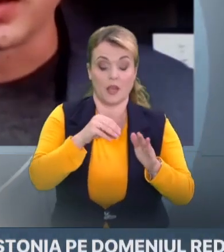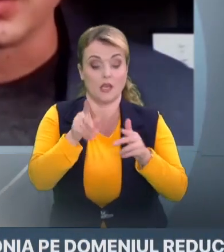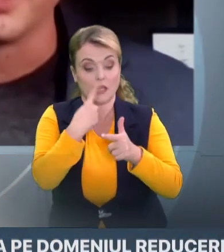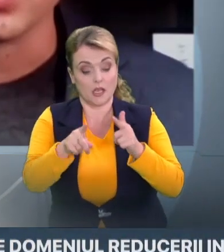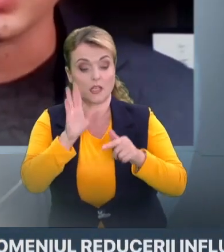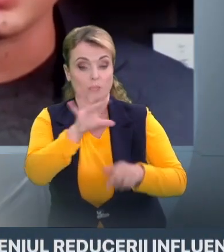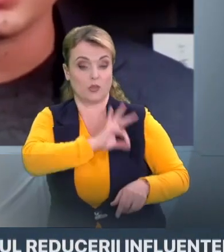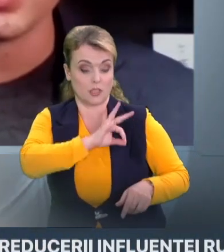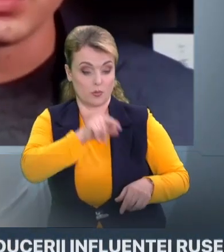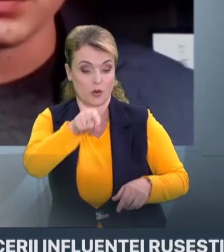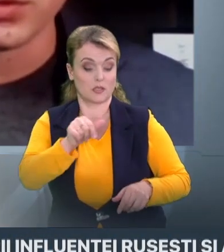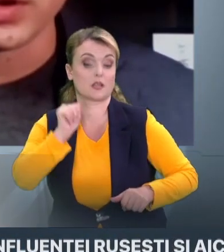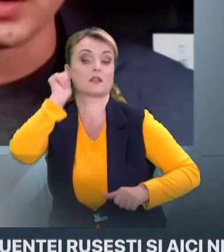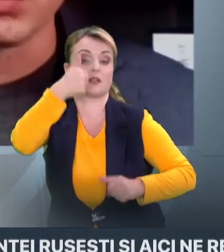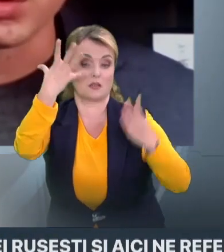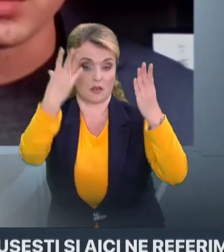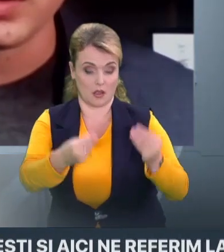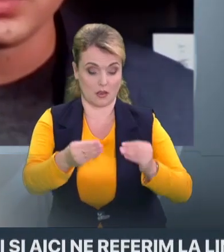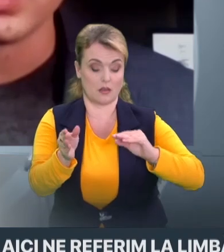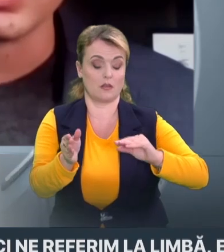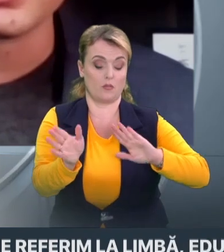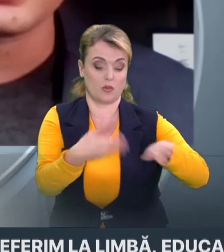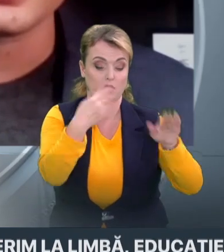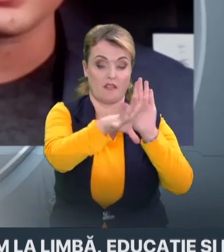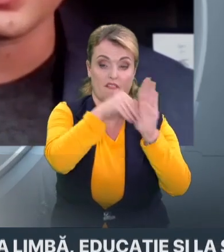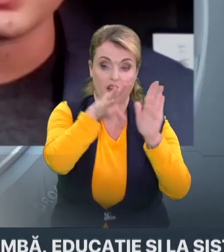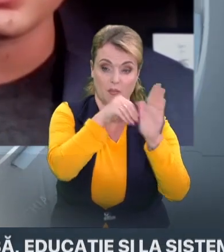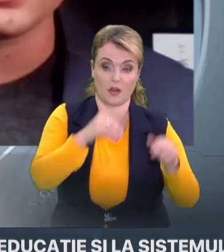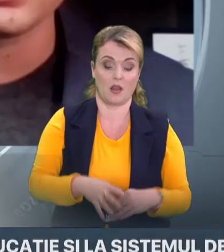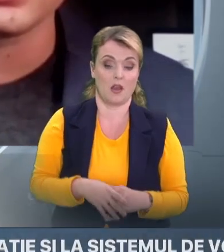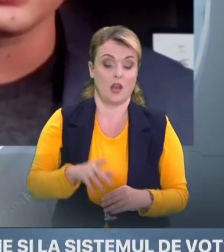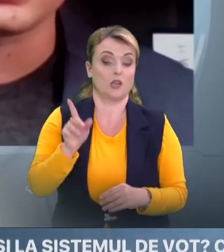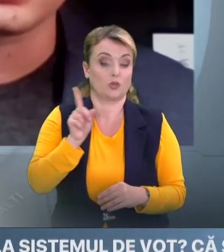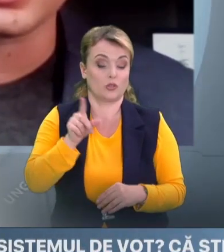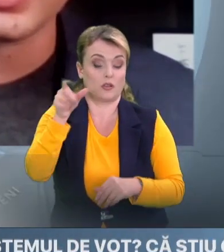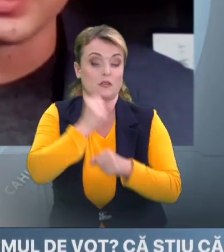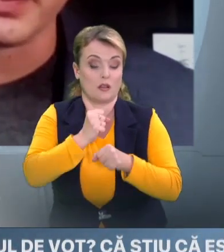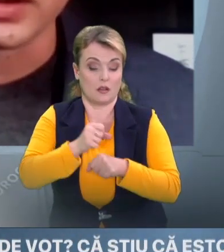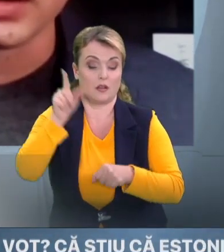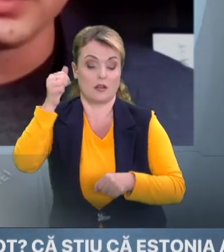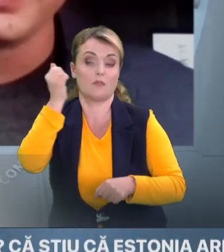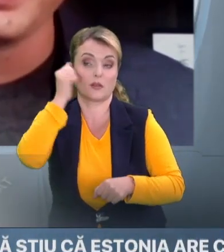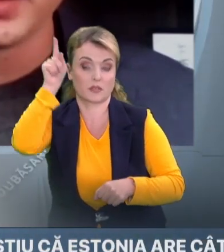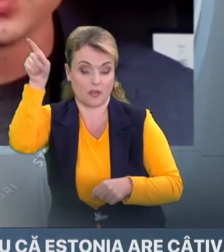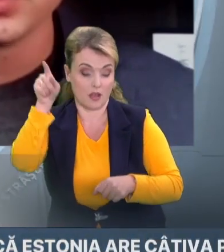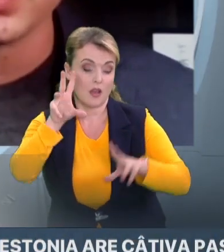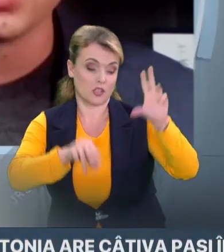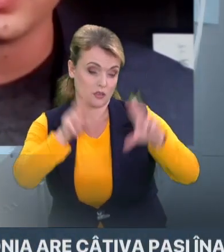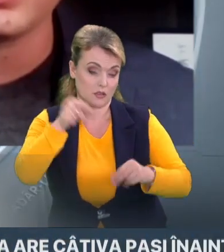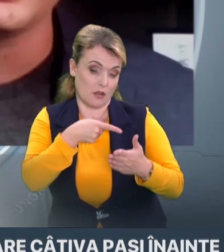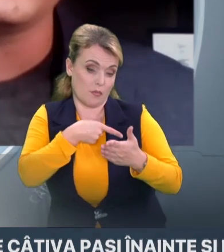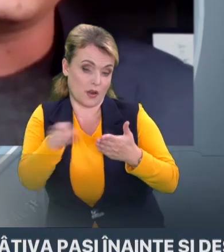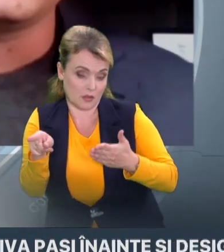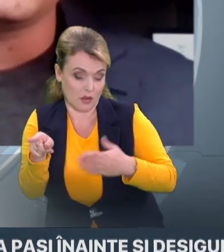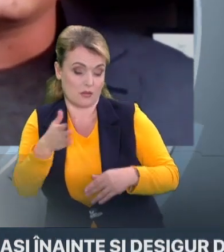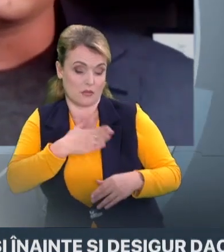răspundere penală, pentru că ceea ce au făcut ei la Moscova, asta se încadrează în trădare de patrie, în primul rând pentru că